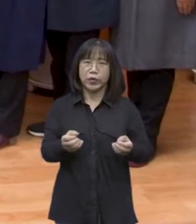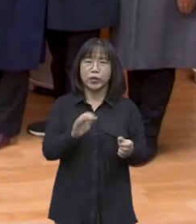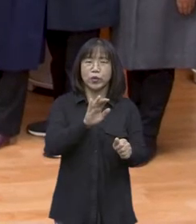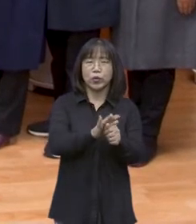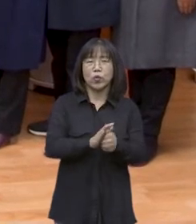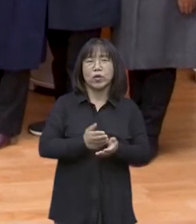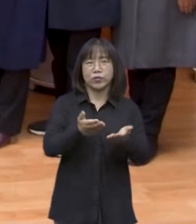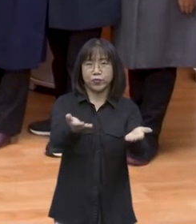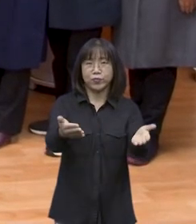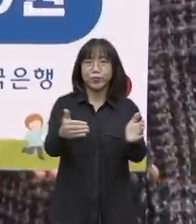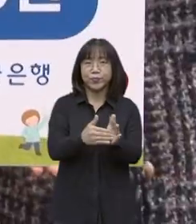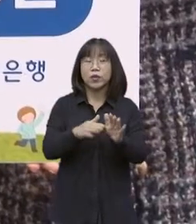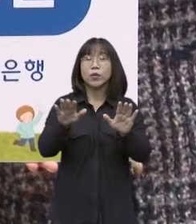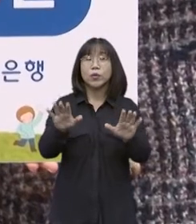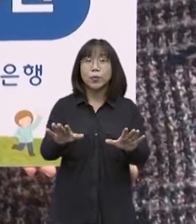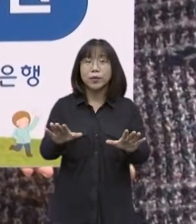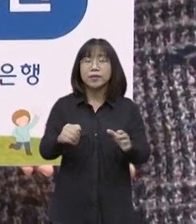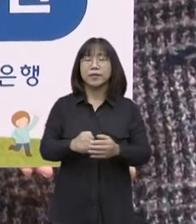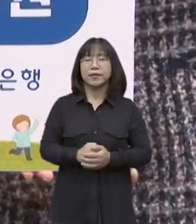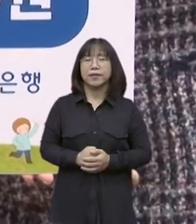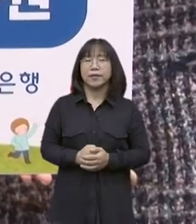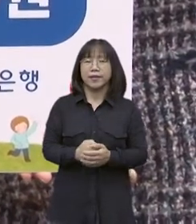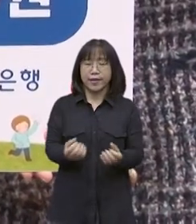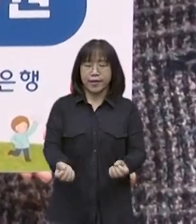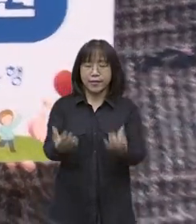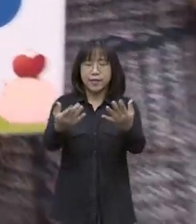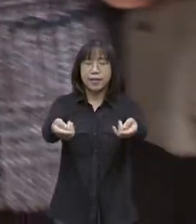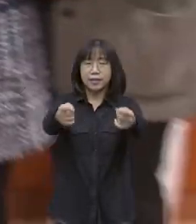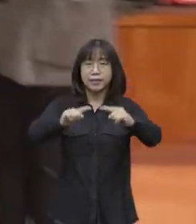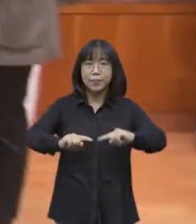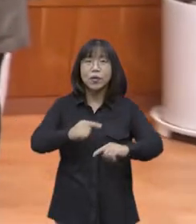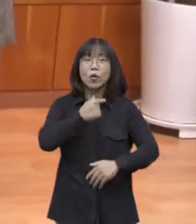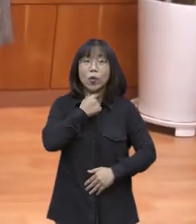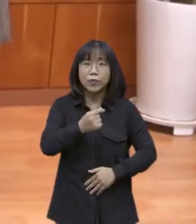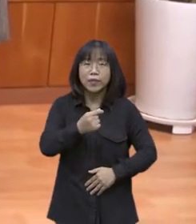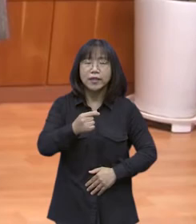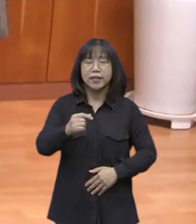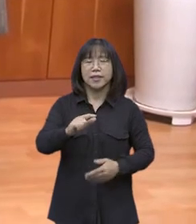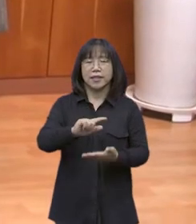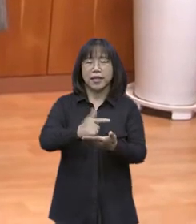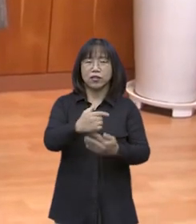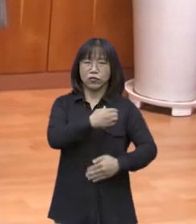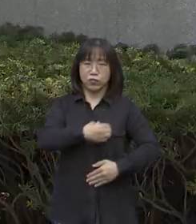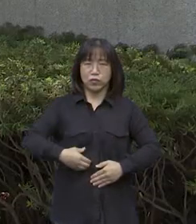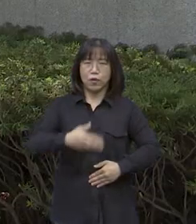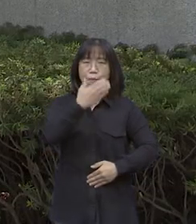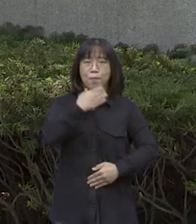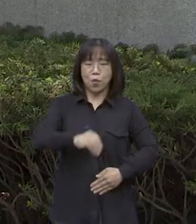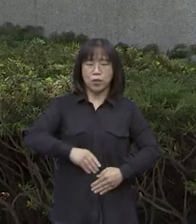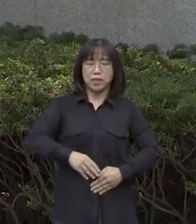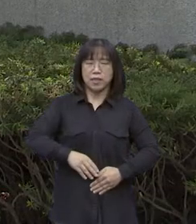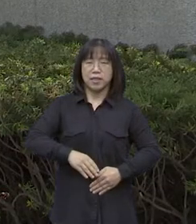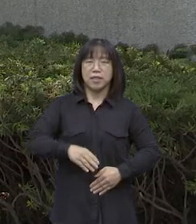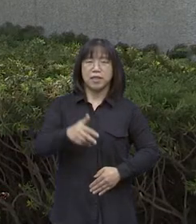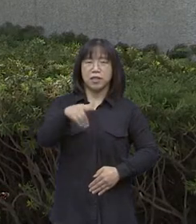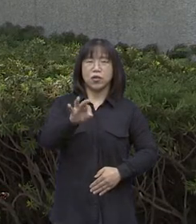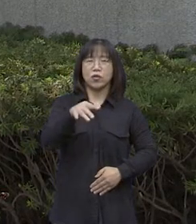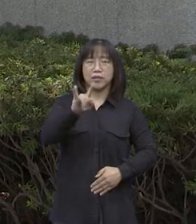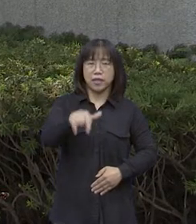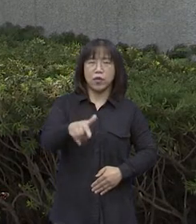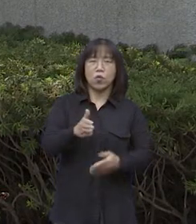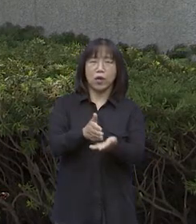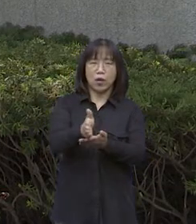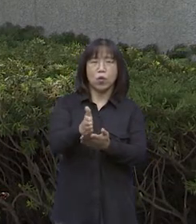23명에게 전달됐습니다. 이번 사랑의 저금통 동전 모으기 행사에 참여를 희망하는 분들은 강서구청